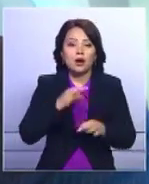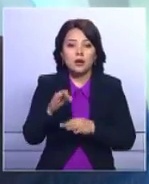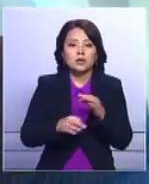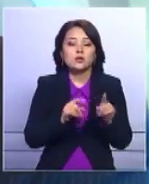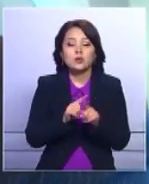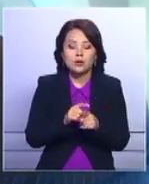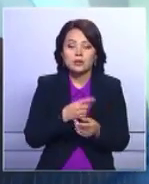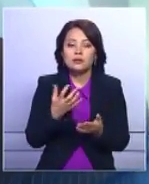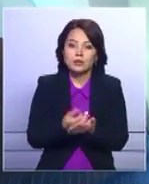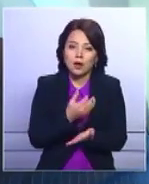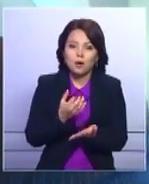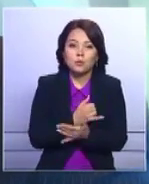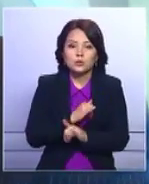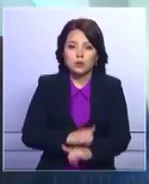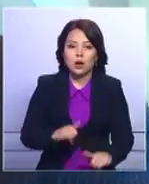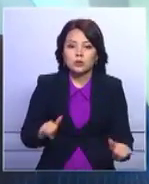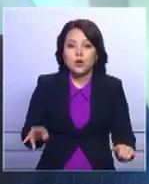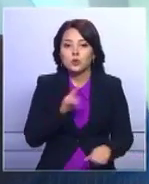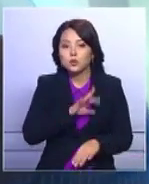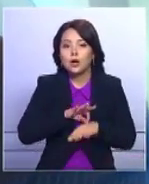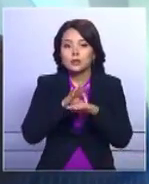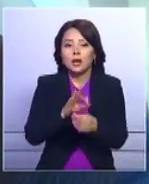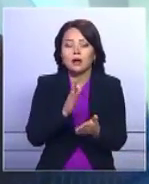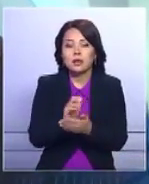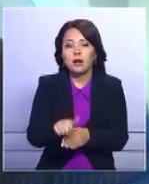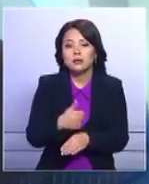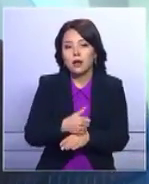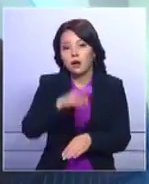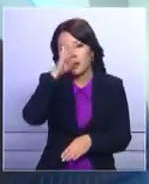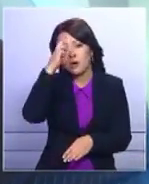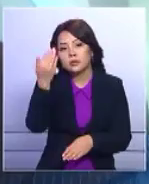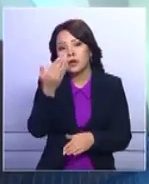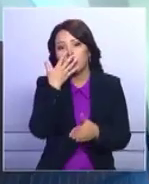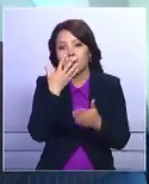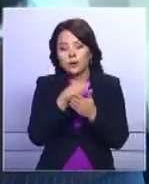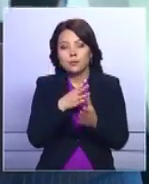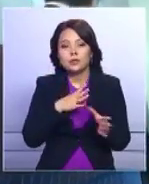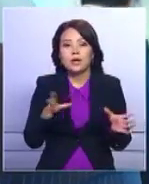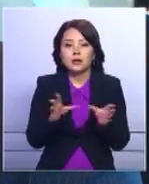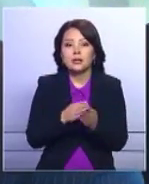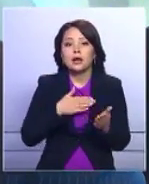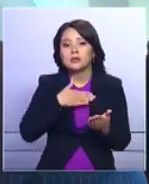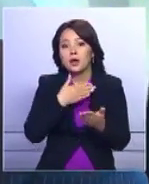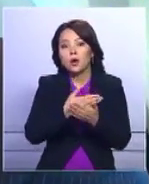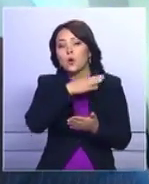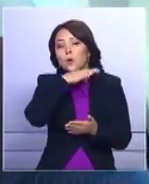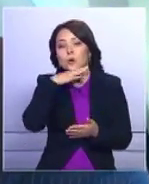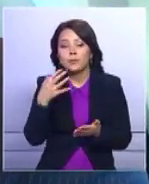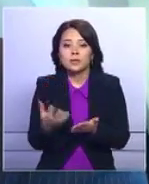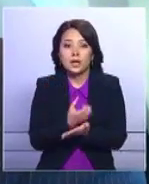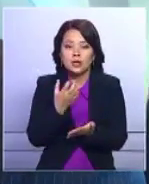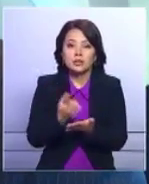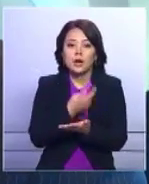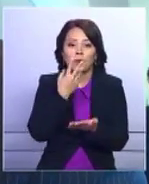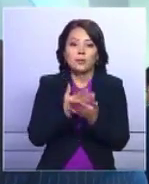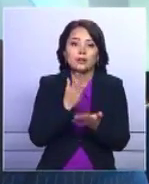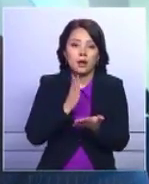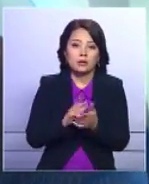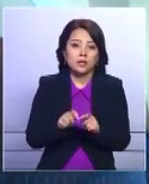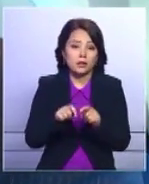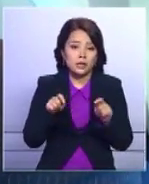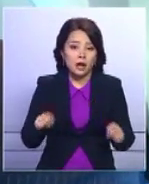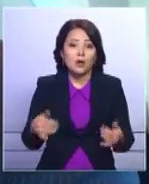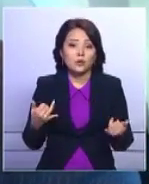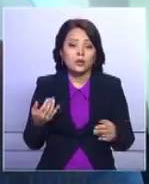жолын бейнелейді. Осы уақыт аралығында біз елбасы Нұрсұлтан Назарбаевтың бастауымен көптеген жетістіктерге қол жеткіздік.